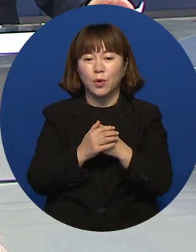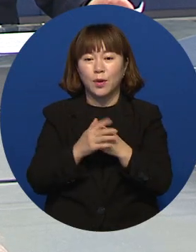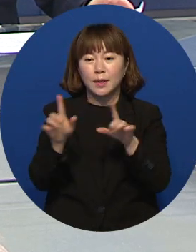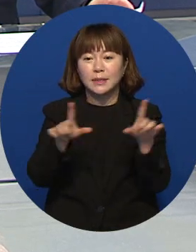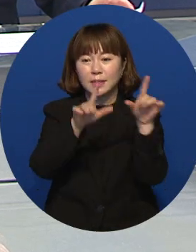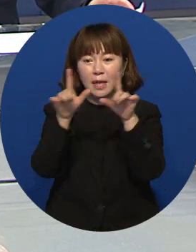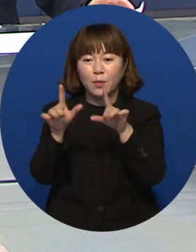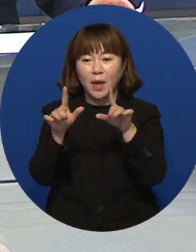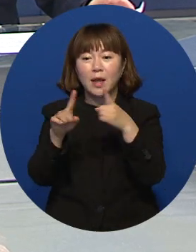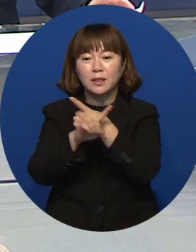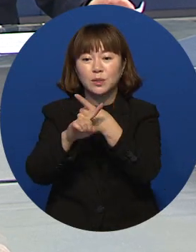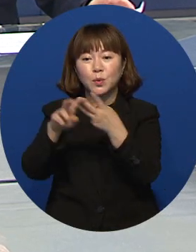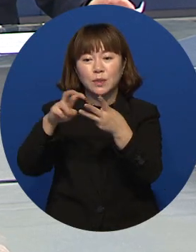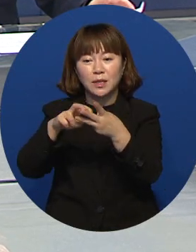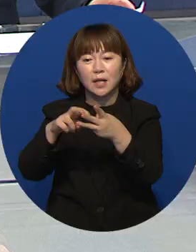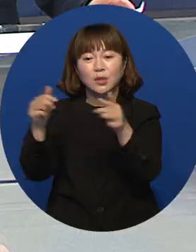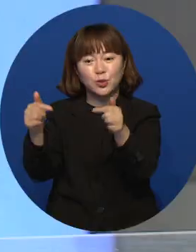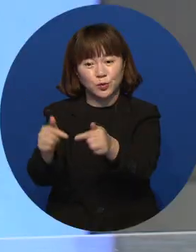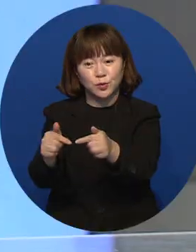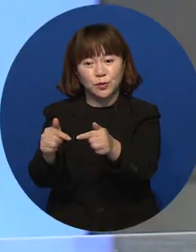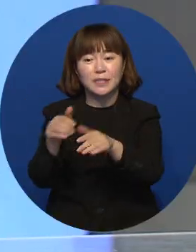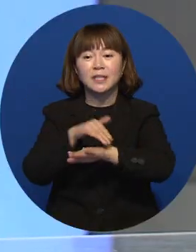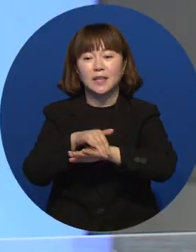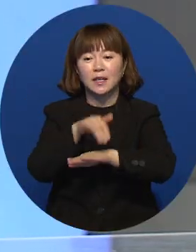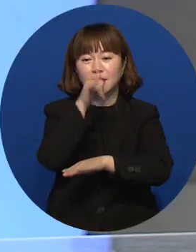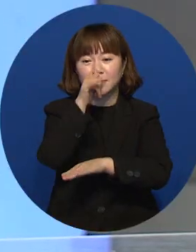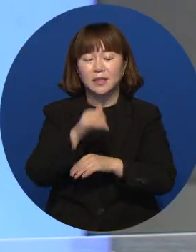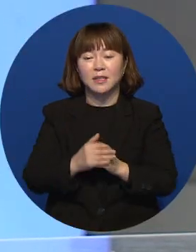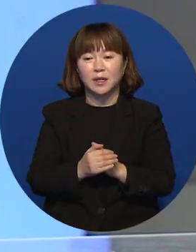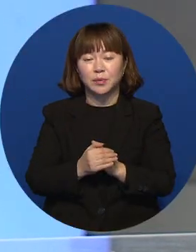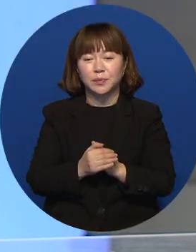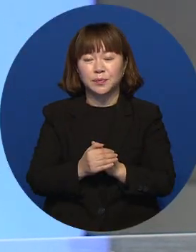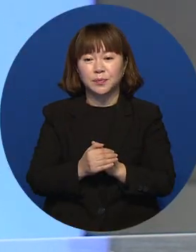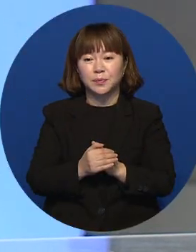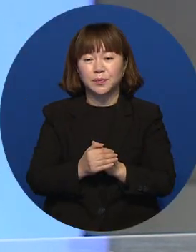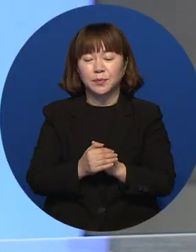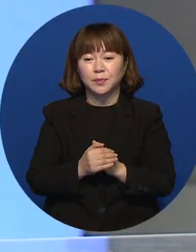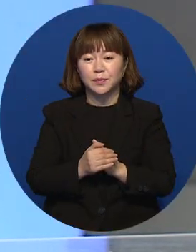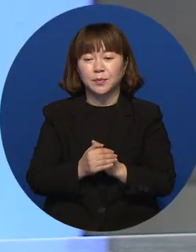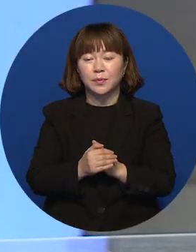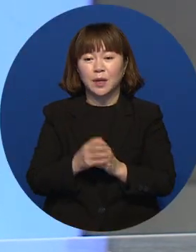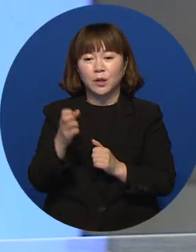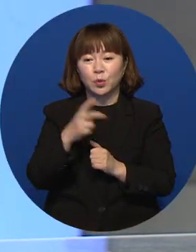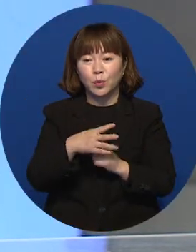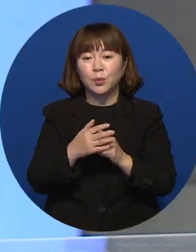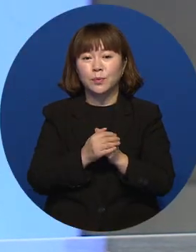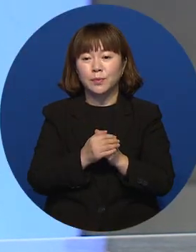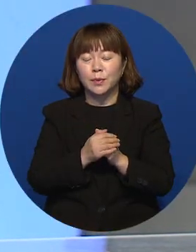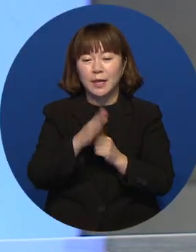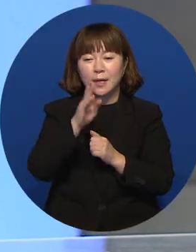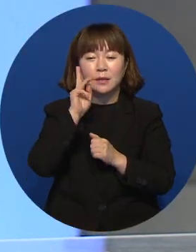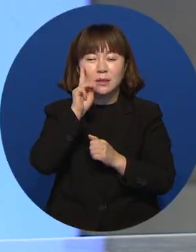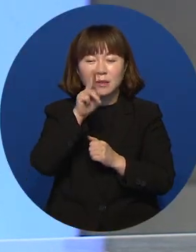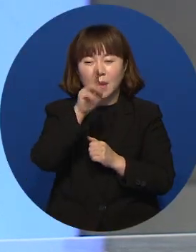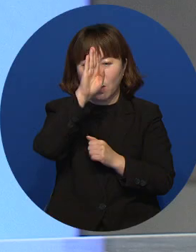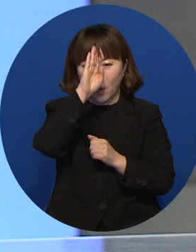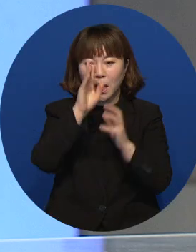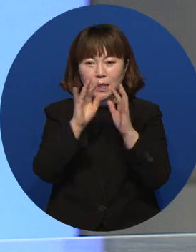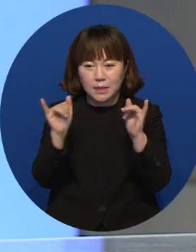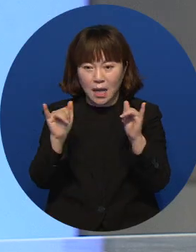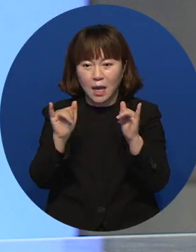약간 줄여 나가면서 그래서 그 환자 관리 하고 또 더 중요한 건 이제 중증환자 같은 경우는 이제